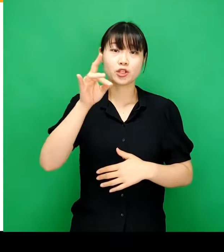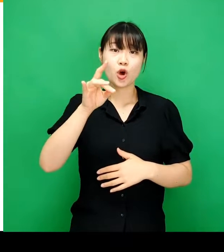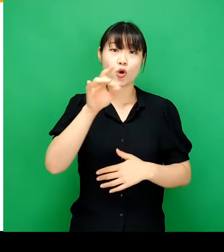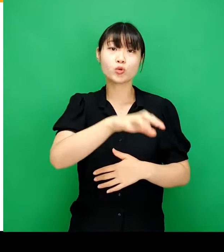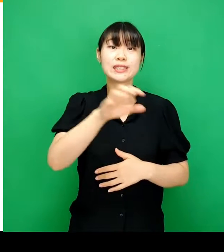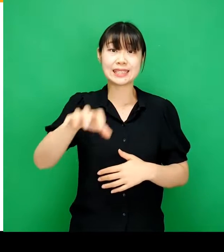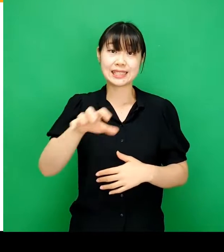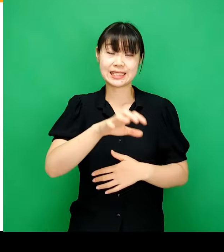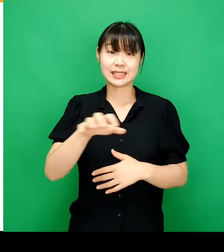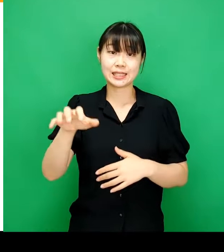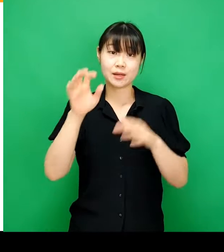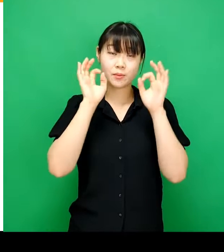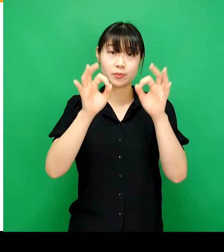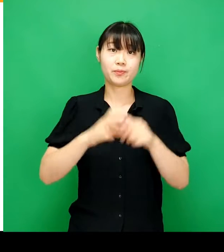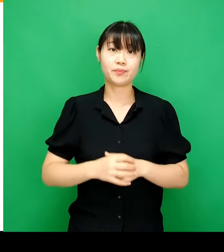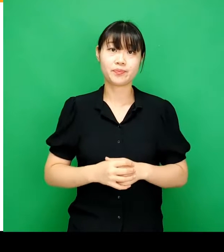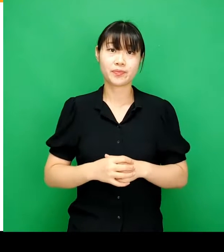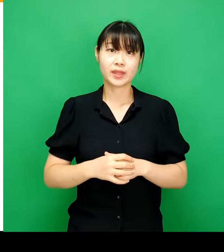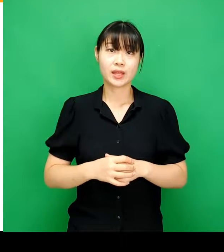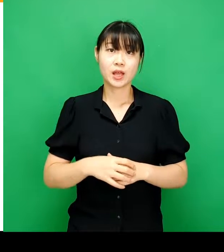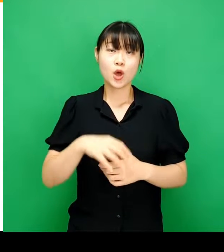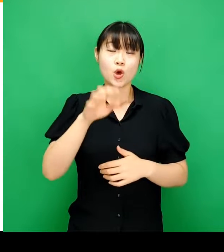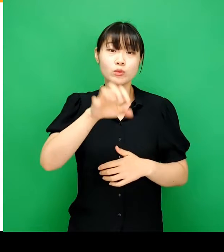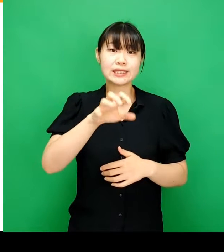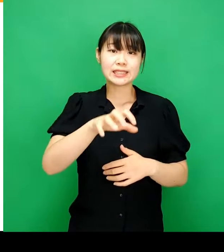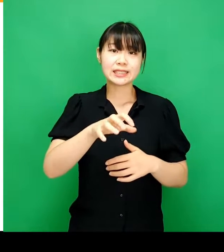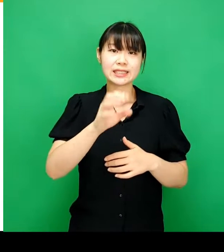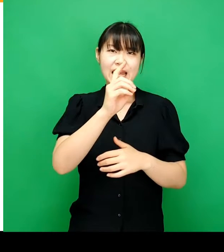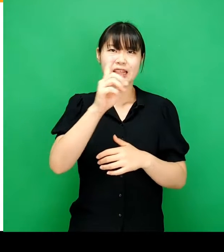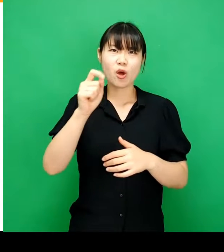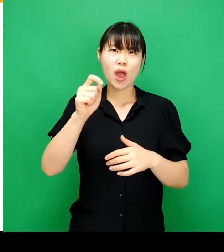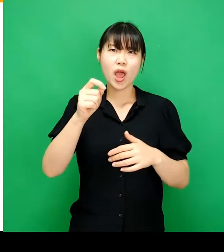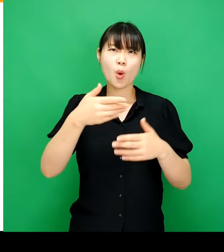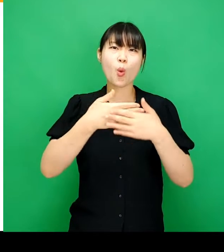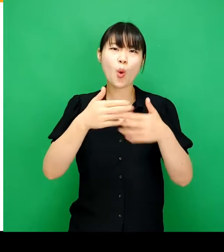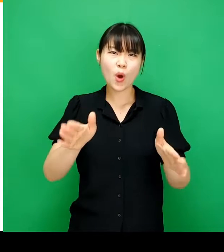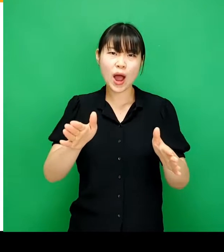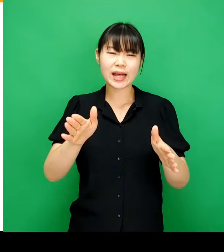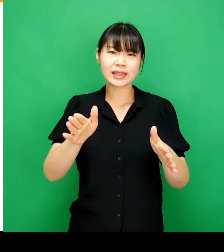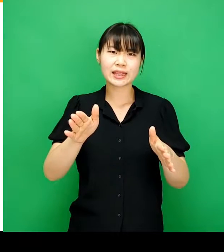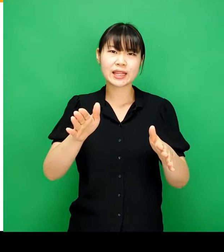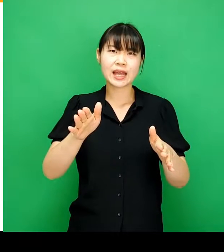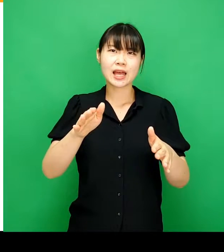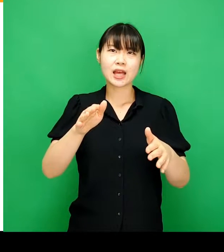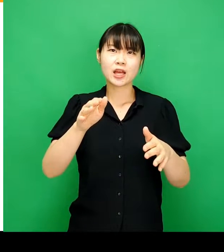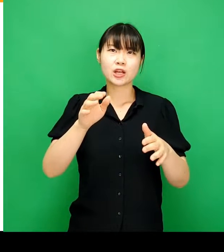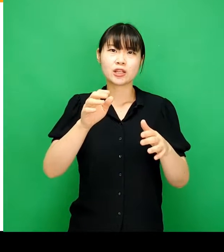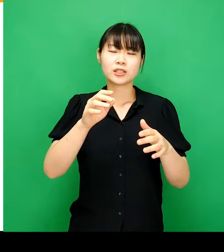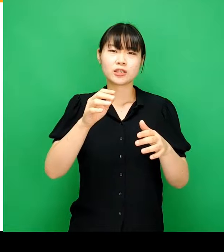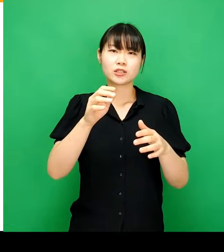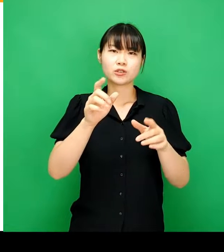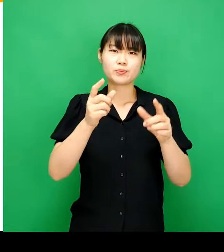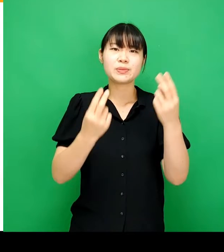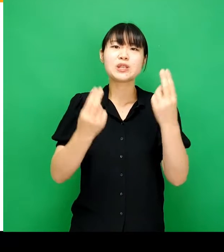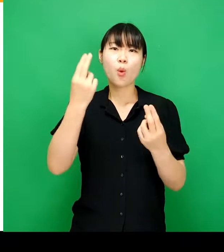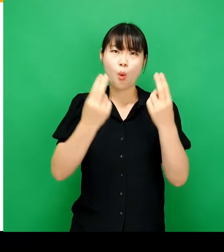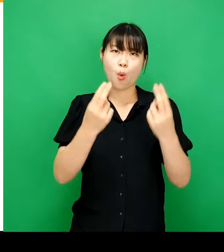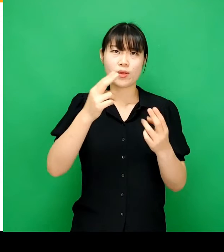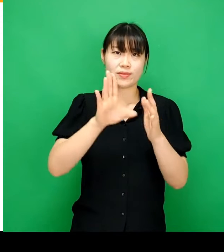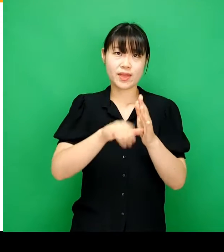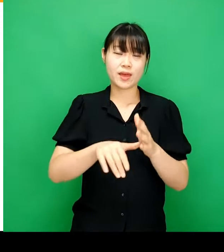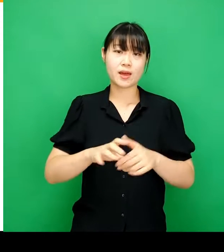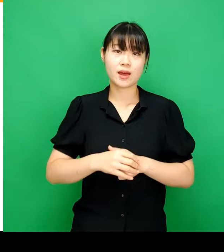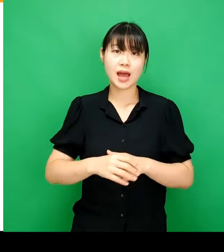먼저 위치부터 살펴볼까요? 위치는 데이터의 공간, 좌표상의 수치를 비교할 때